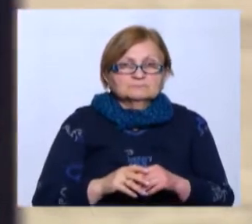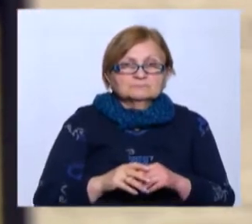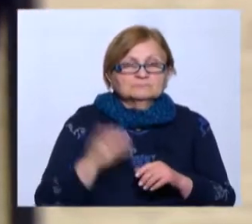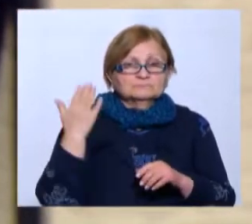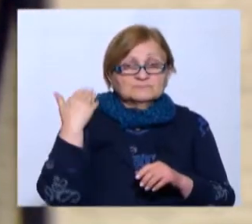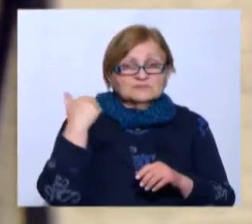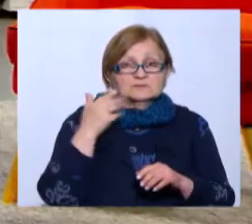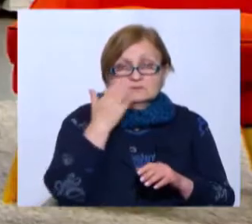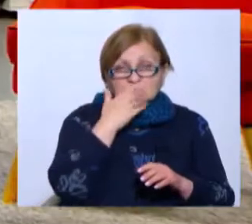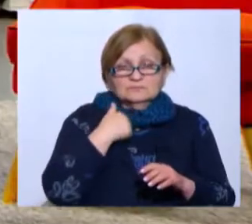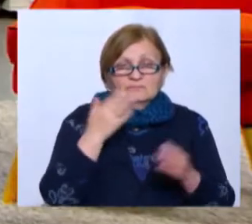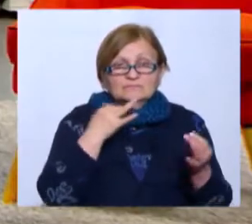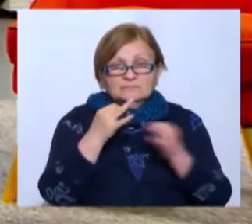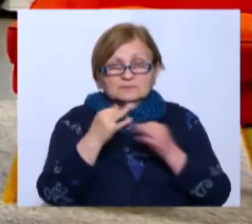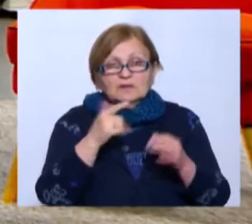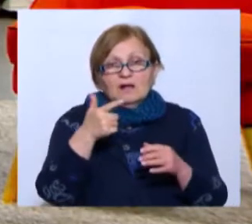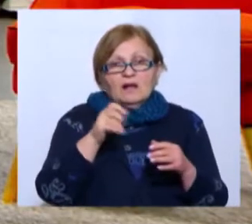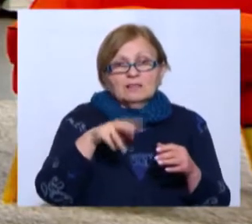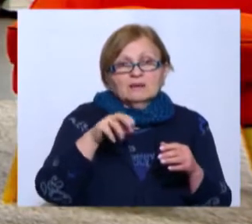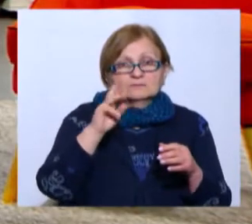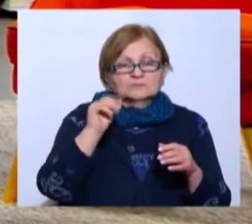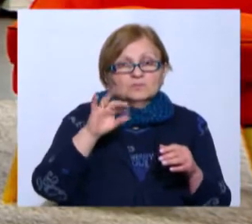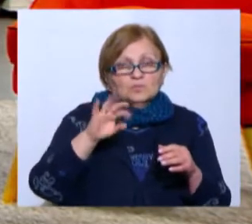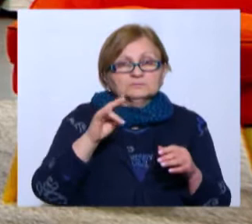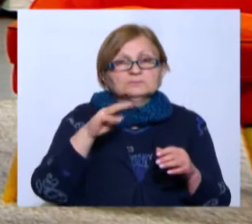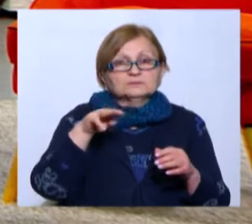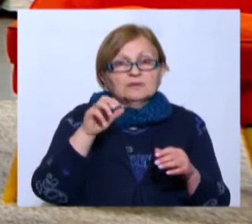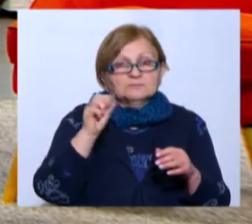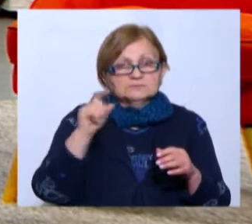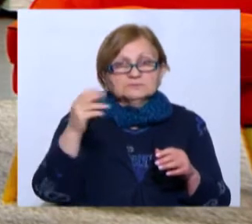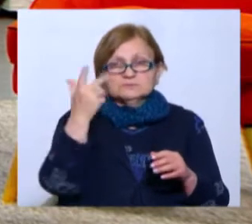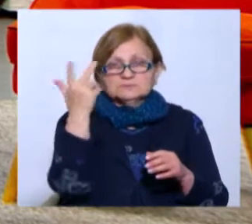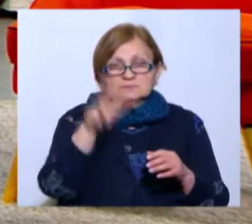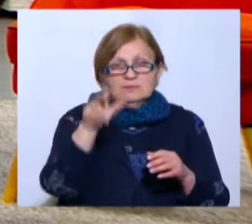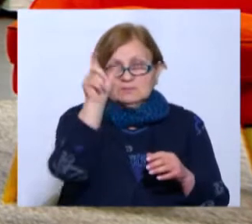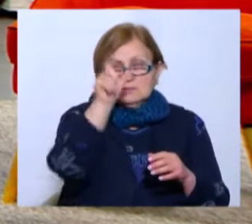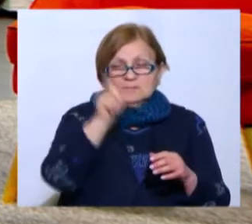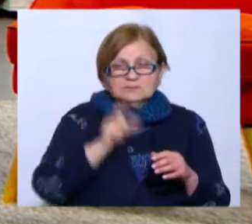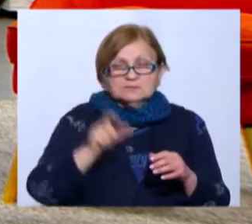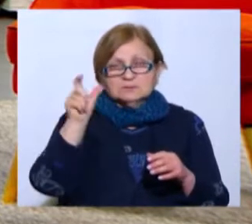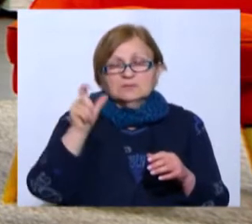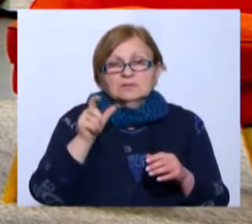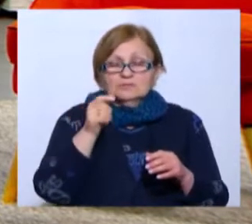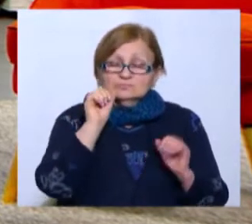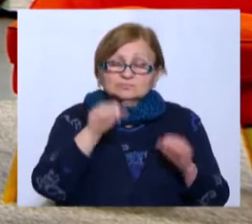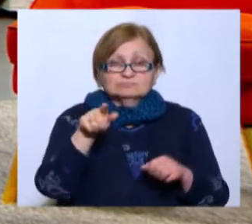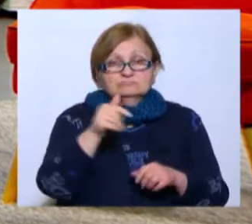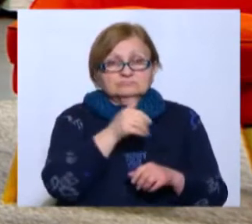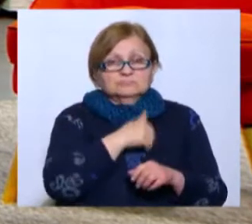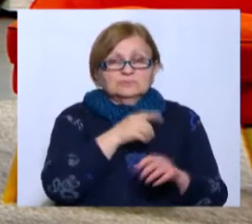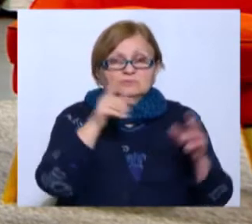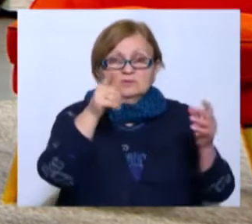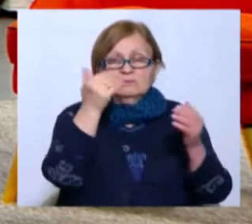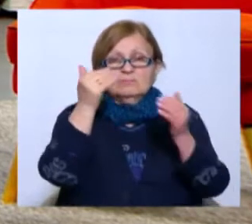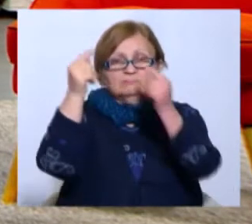წინა გაკვეთილზე ჩვენ ვისაუბრეთ გალაქტიონ ტაბიძის სამ ლექსზე და შესაძლოა მოგინდათ იმ სამი ლექსის მიხედვით